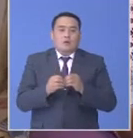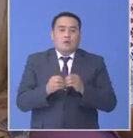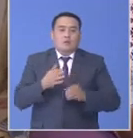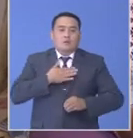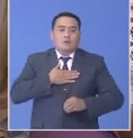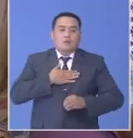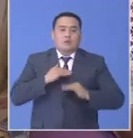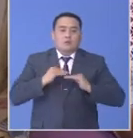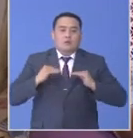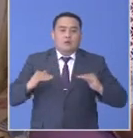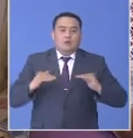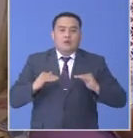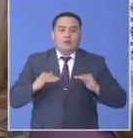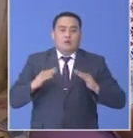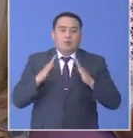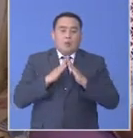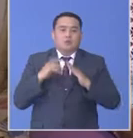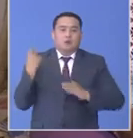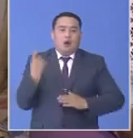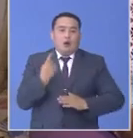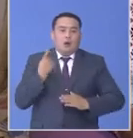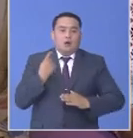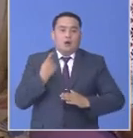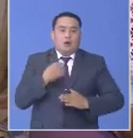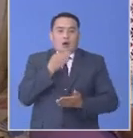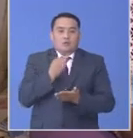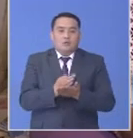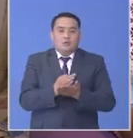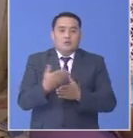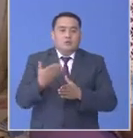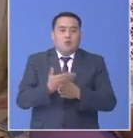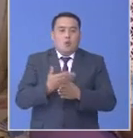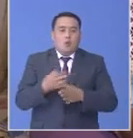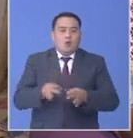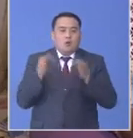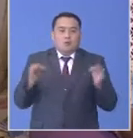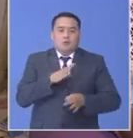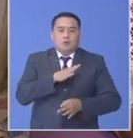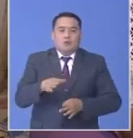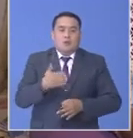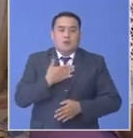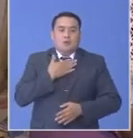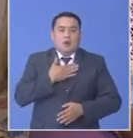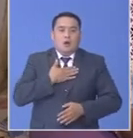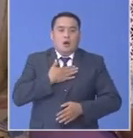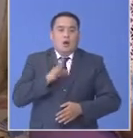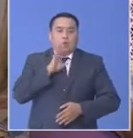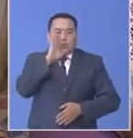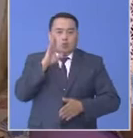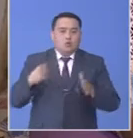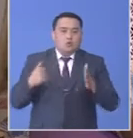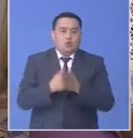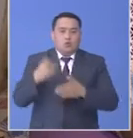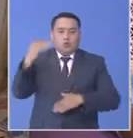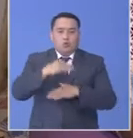За наших детей и все домашнее хозяйство отвечала моя супруга. Никакой помощи извне не было. Я с раннего утра до поздней ночи был на